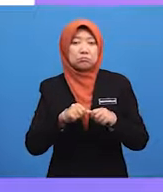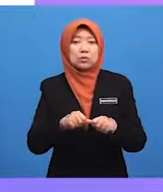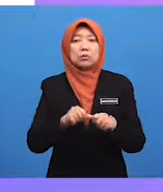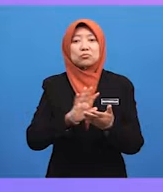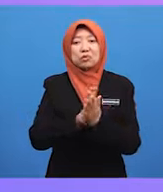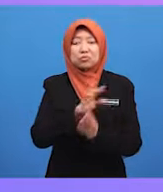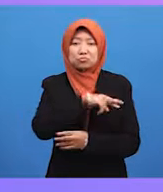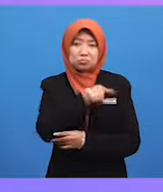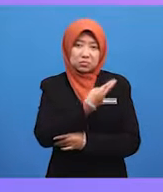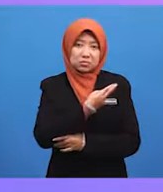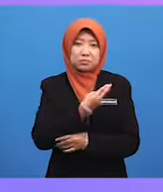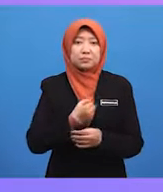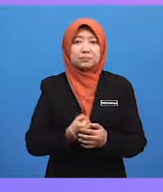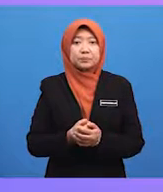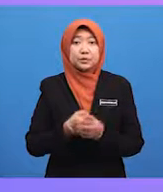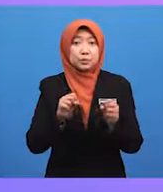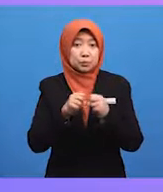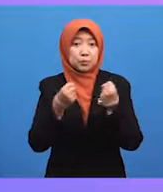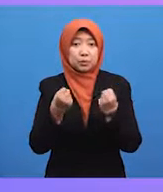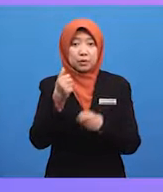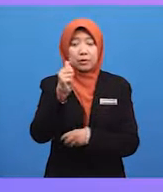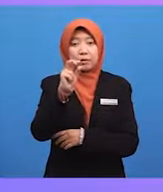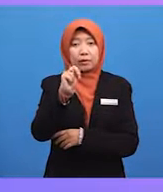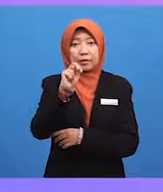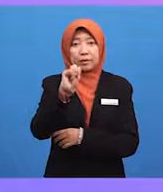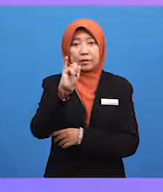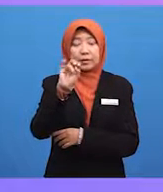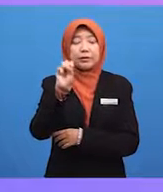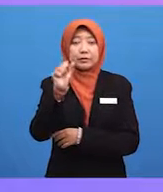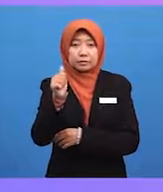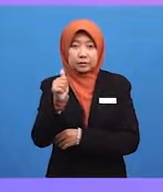rugi. Surah An-Nisa ayat 116.